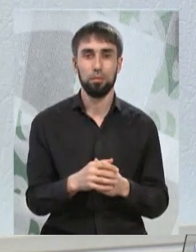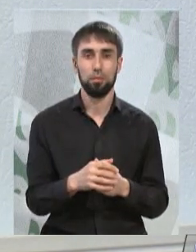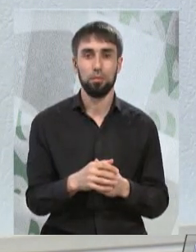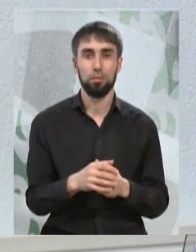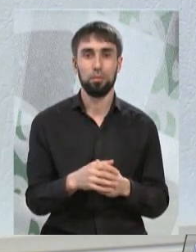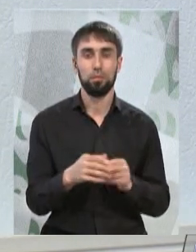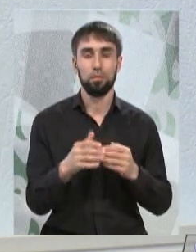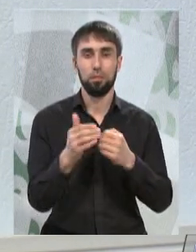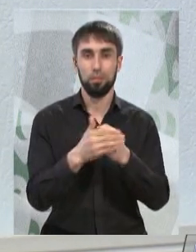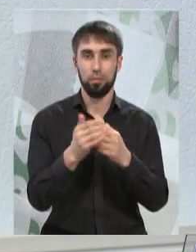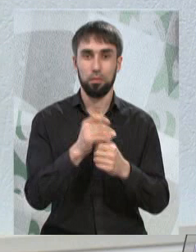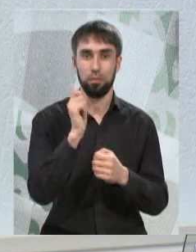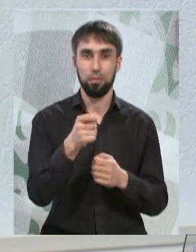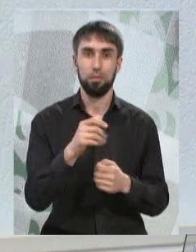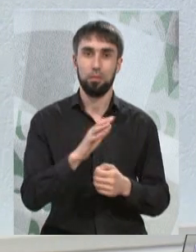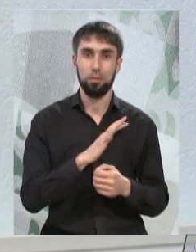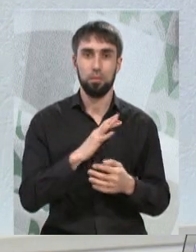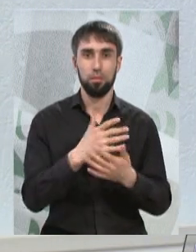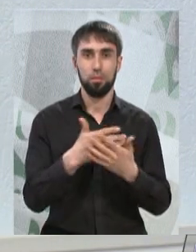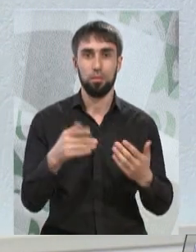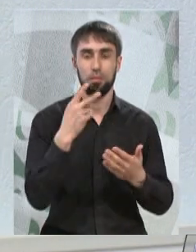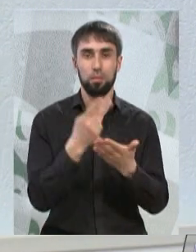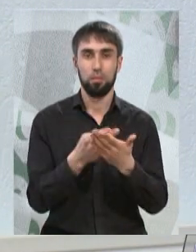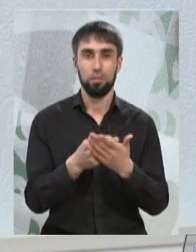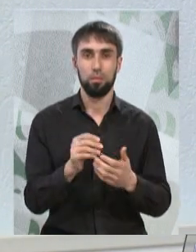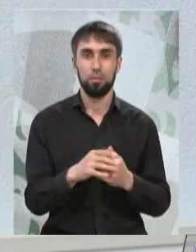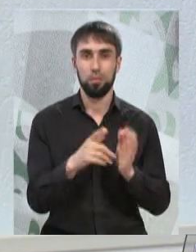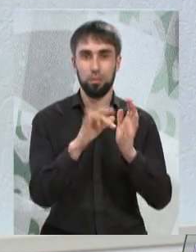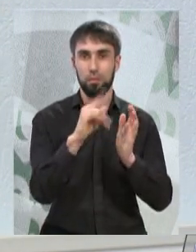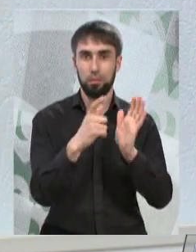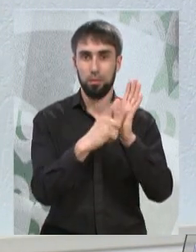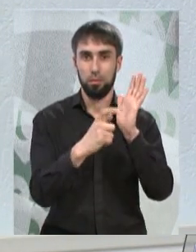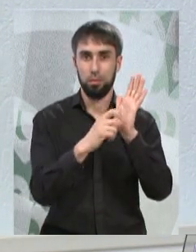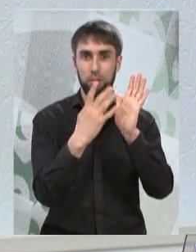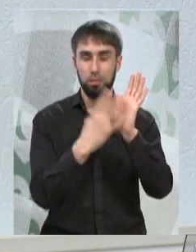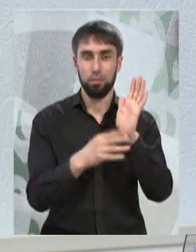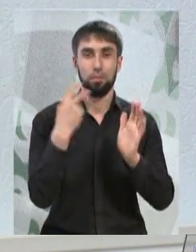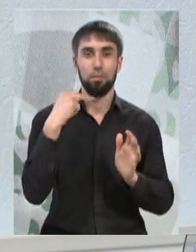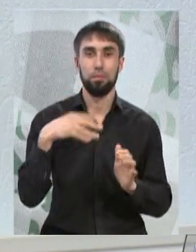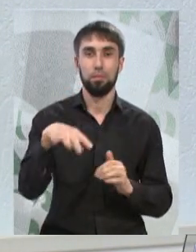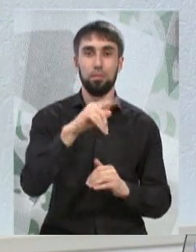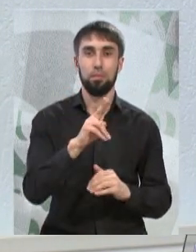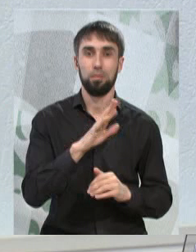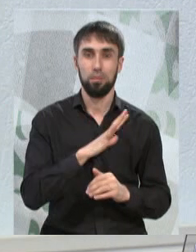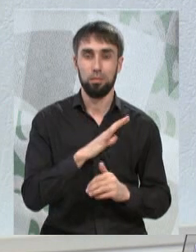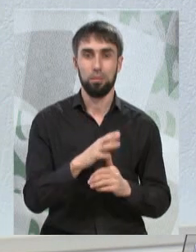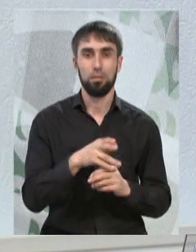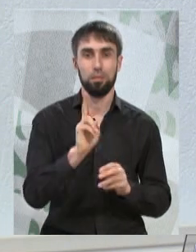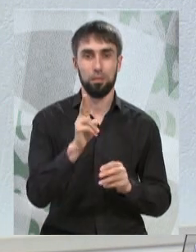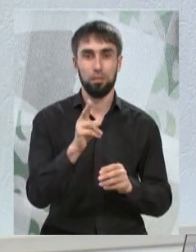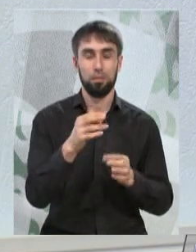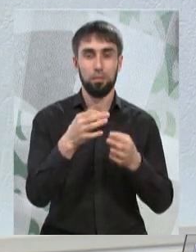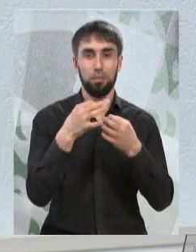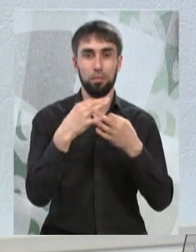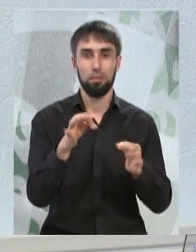наказания характеризуется следующими показателями. Из 790 осужденных к реальному лишению